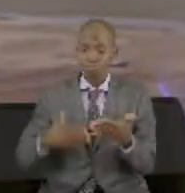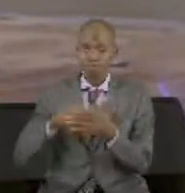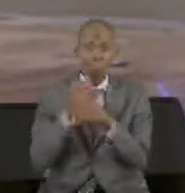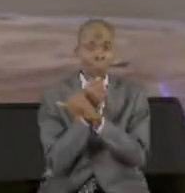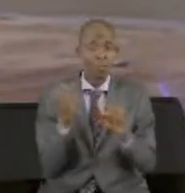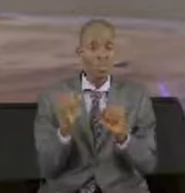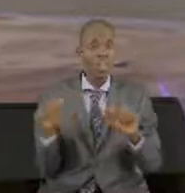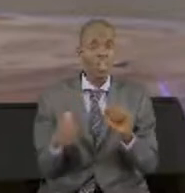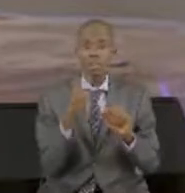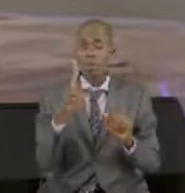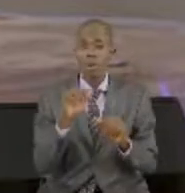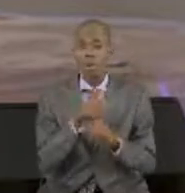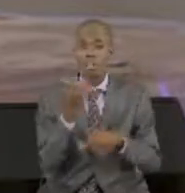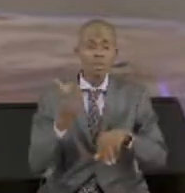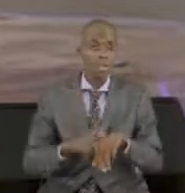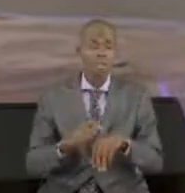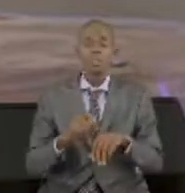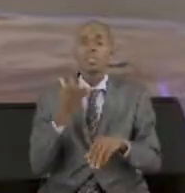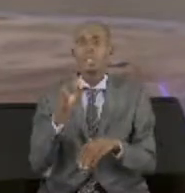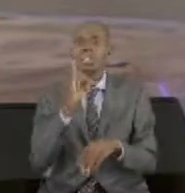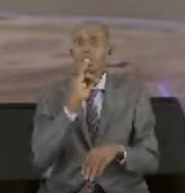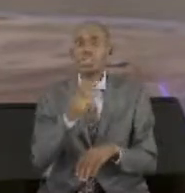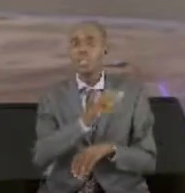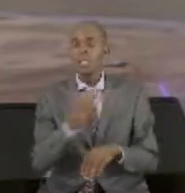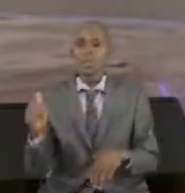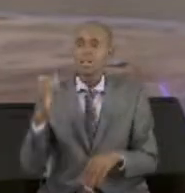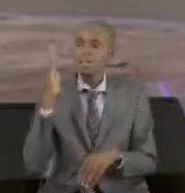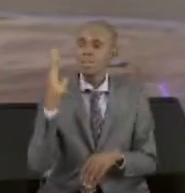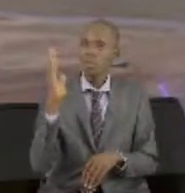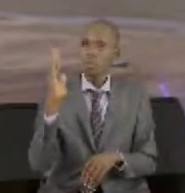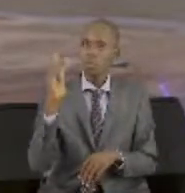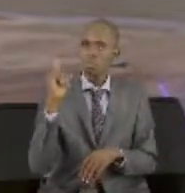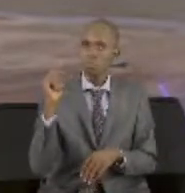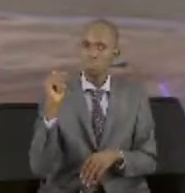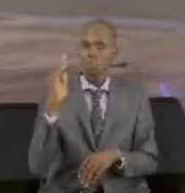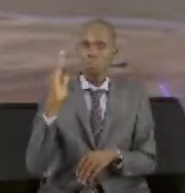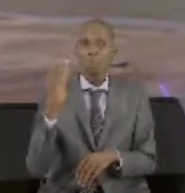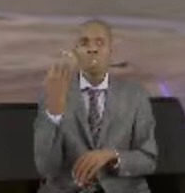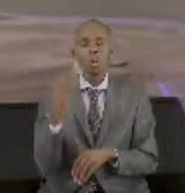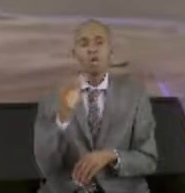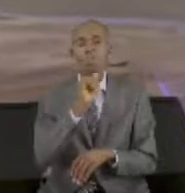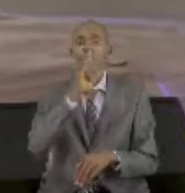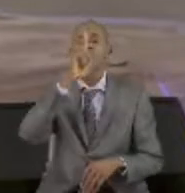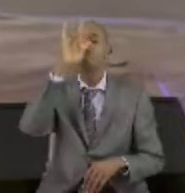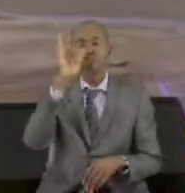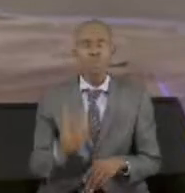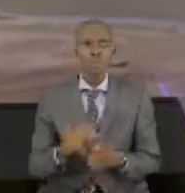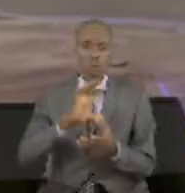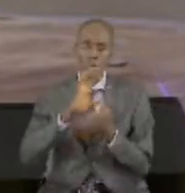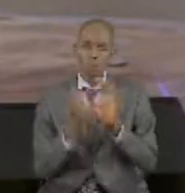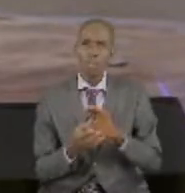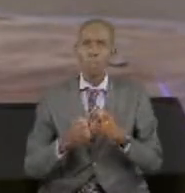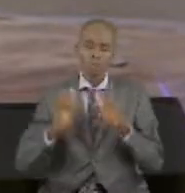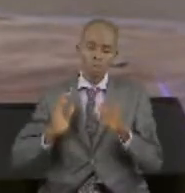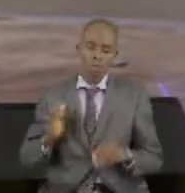n'importe où n'importe quand il y à un témoin qui s'accompagne le témoignage d'une âme véritable a converti